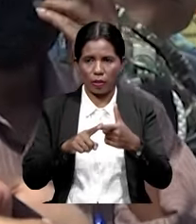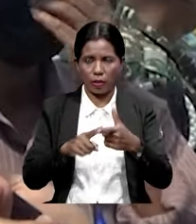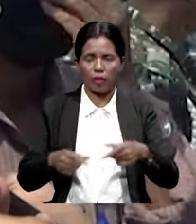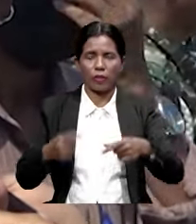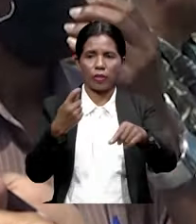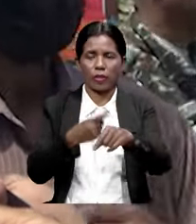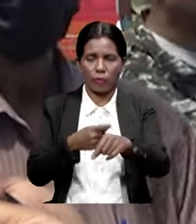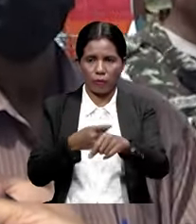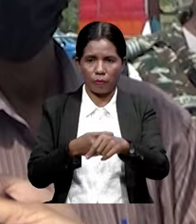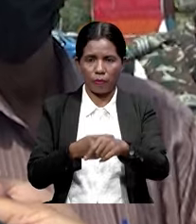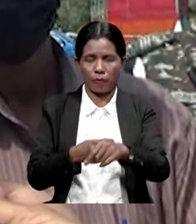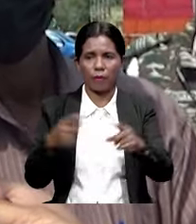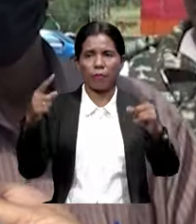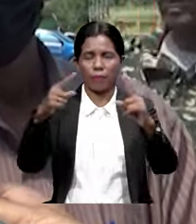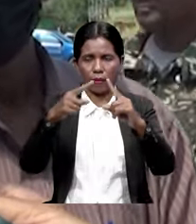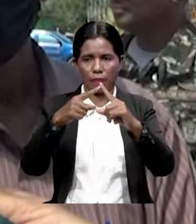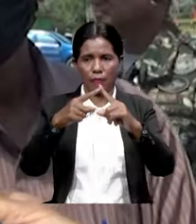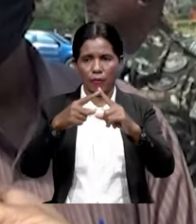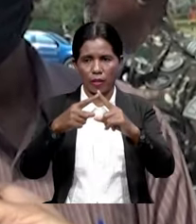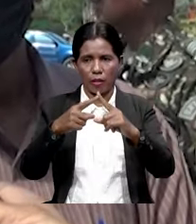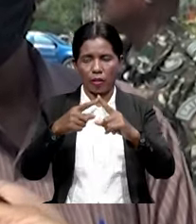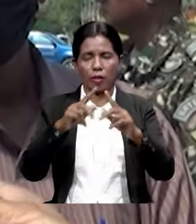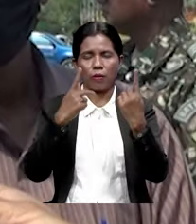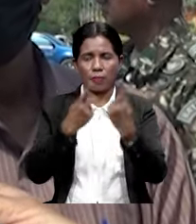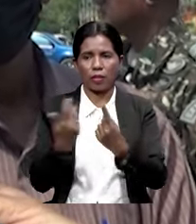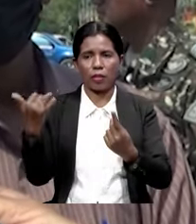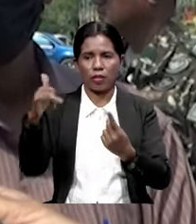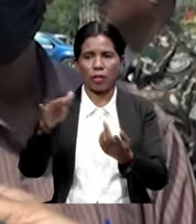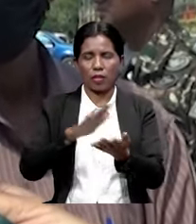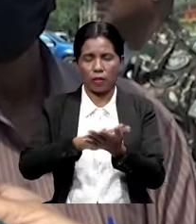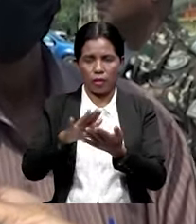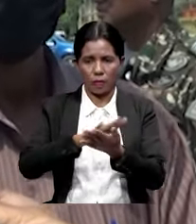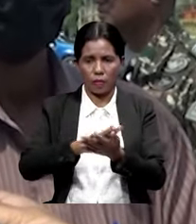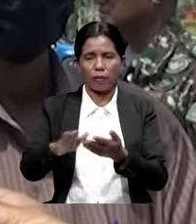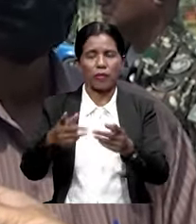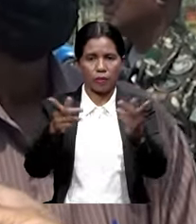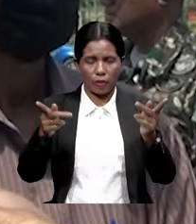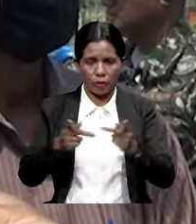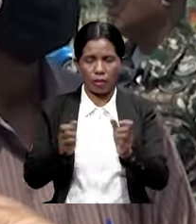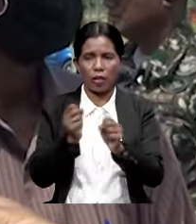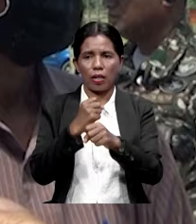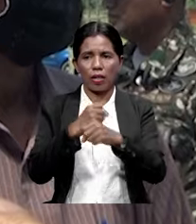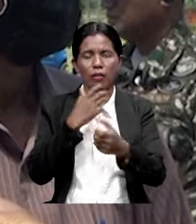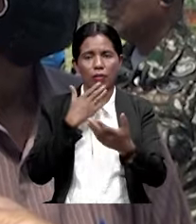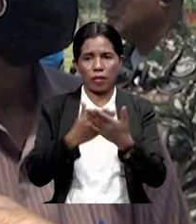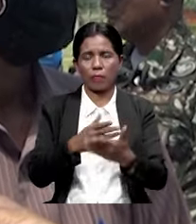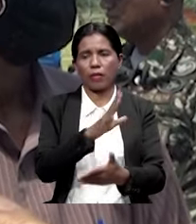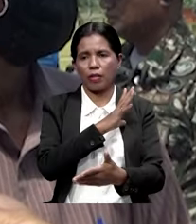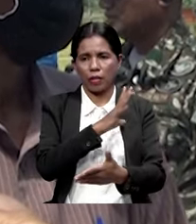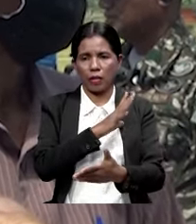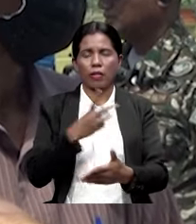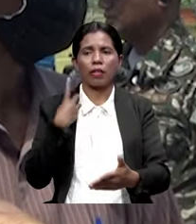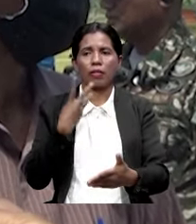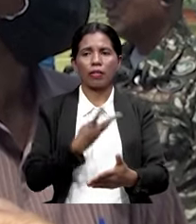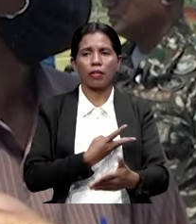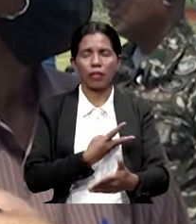ba ba companhia sir para atu bele hadia fatin hadia de para hein ta ya